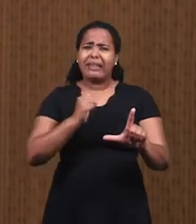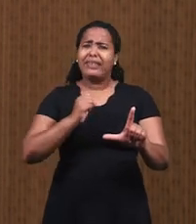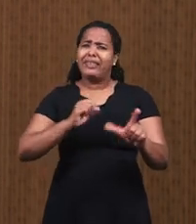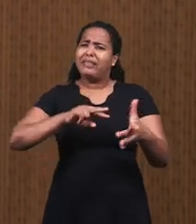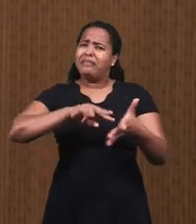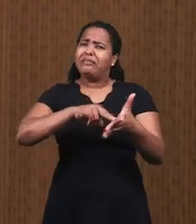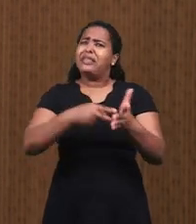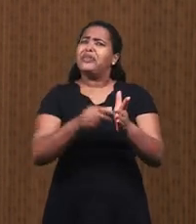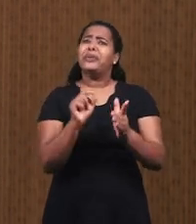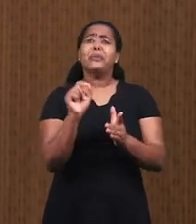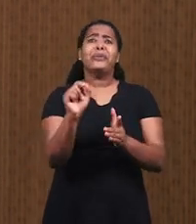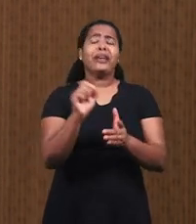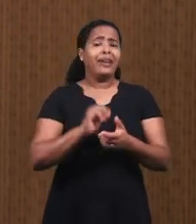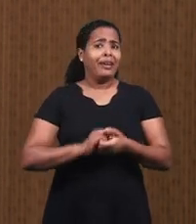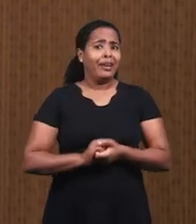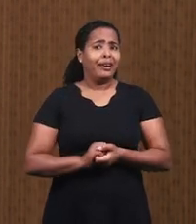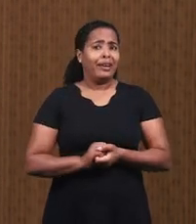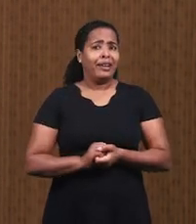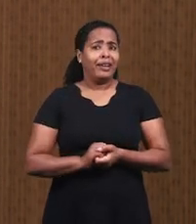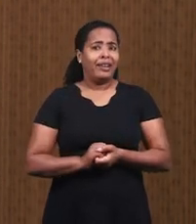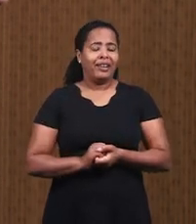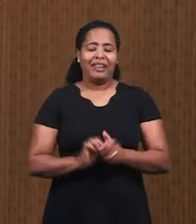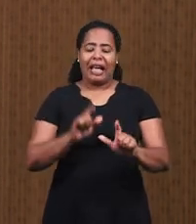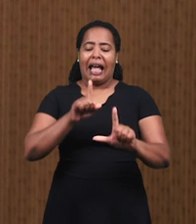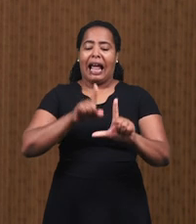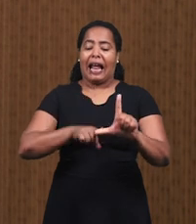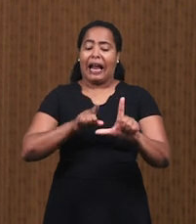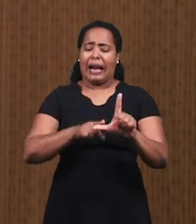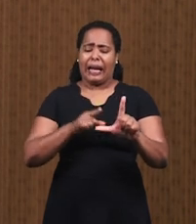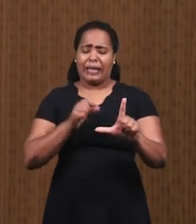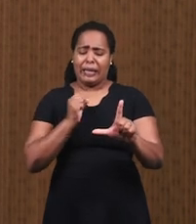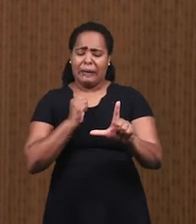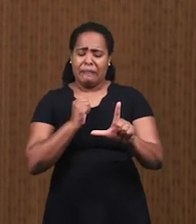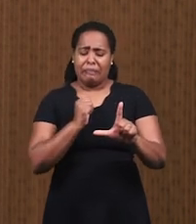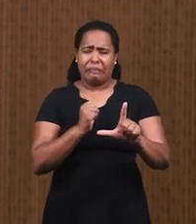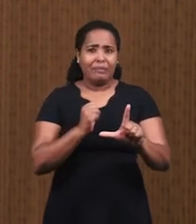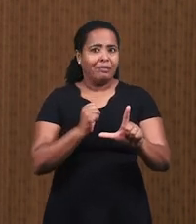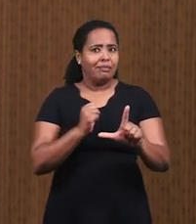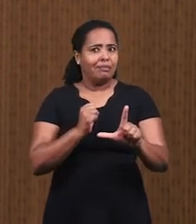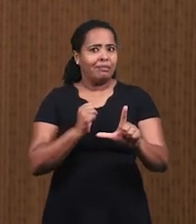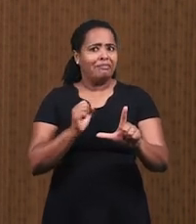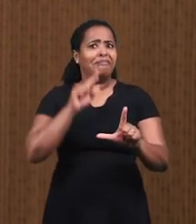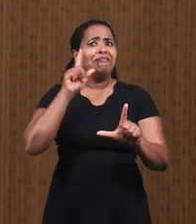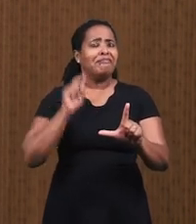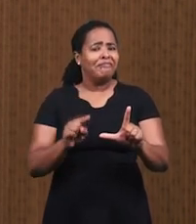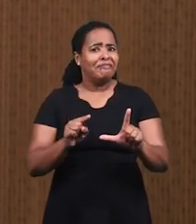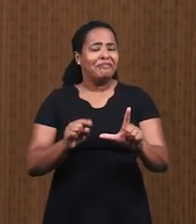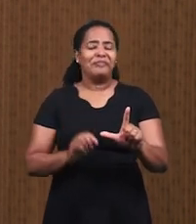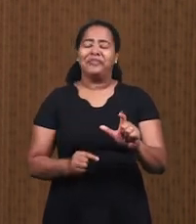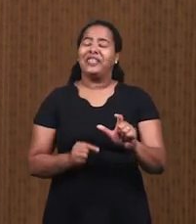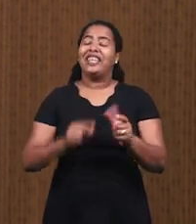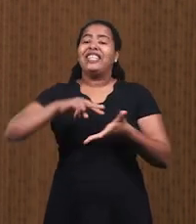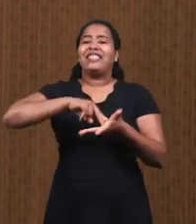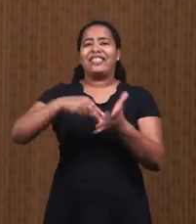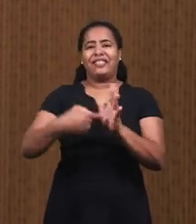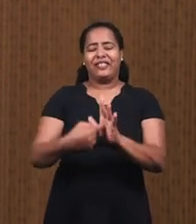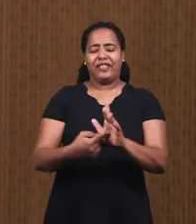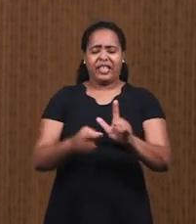убивает? Что это означает, что буква убивает? Буква убивает, потому что